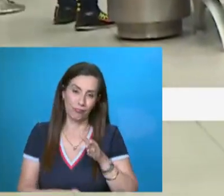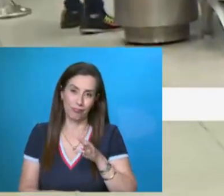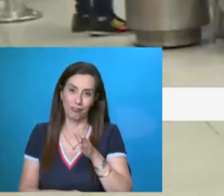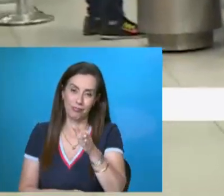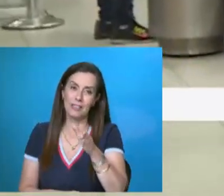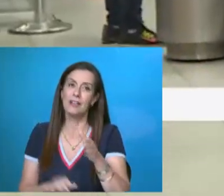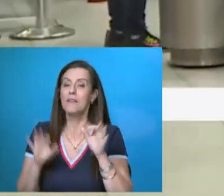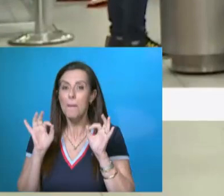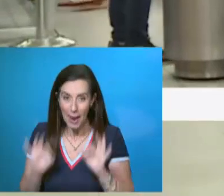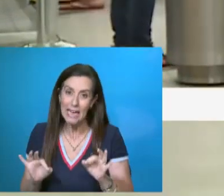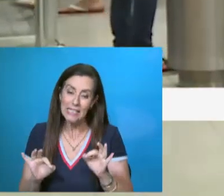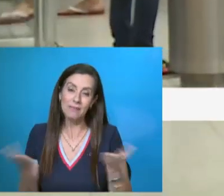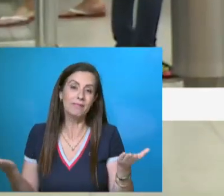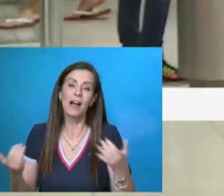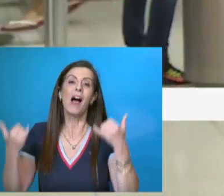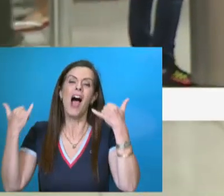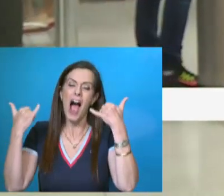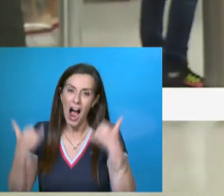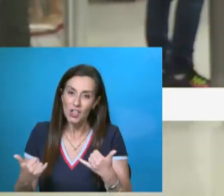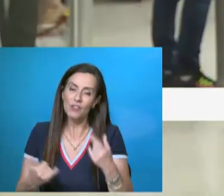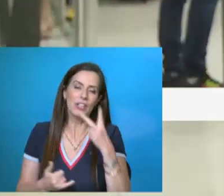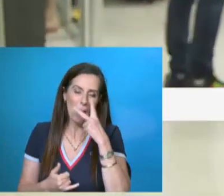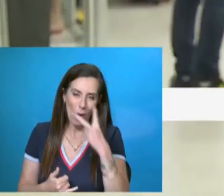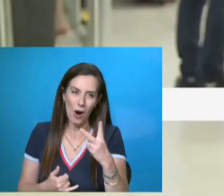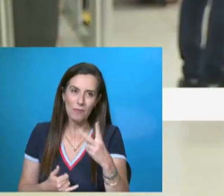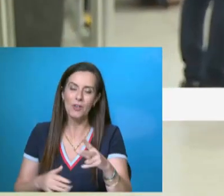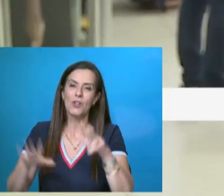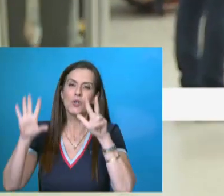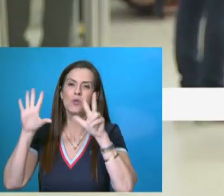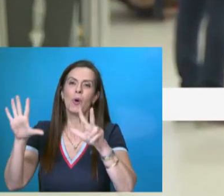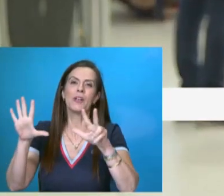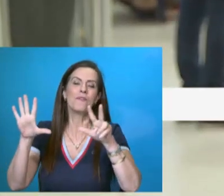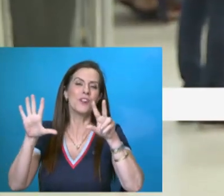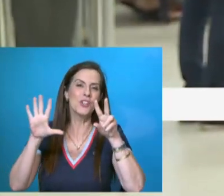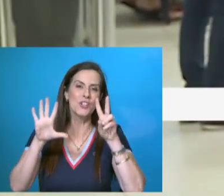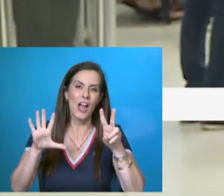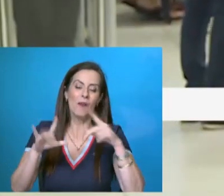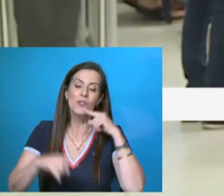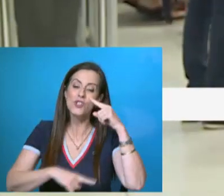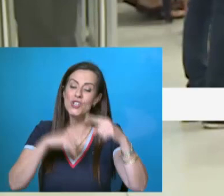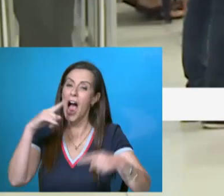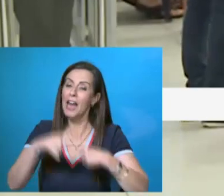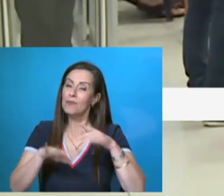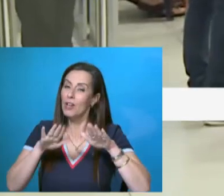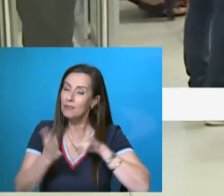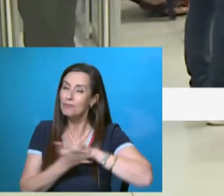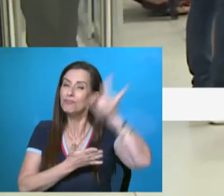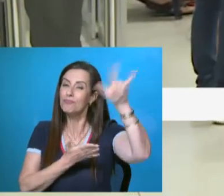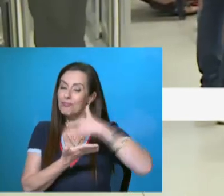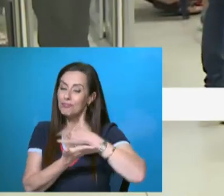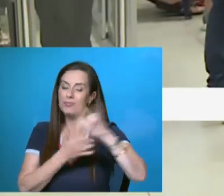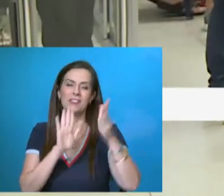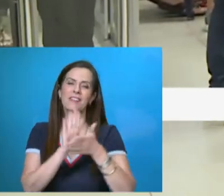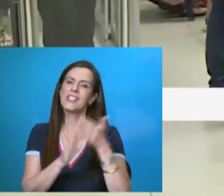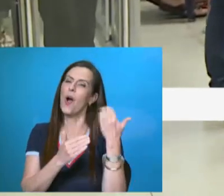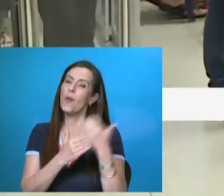ובעצם עכשיו בשידור חי אתם רואים 82 שנות שירות שבעצם נגמרות. עוד רגע מישהו